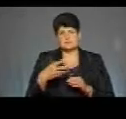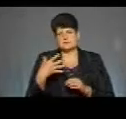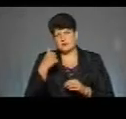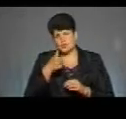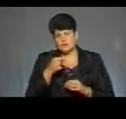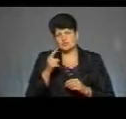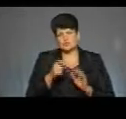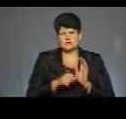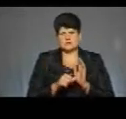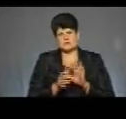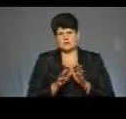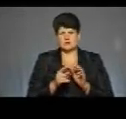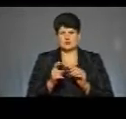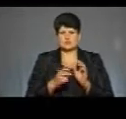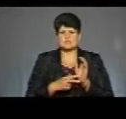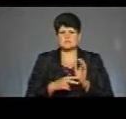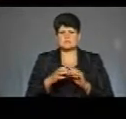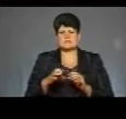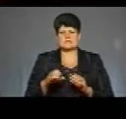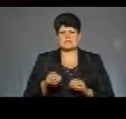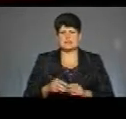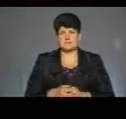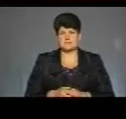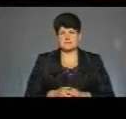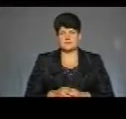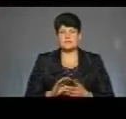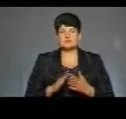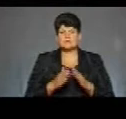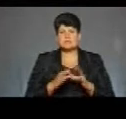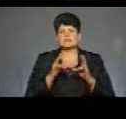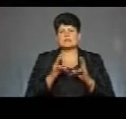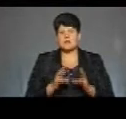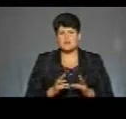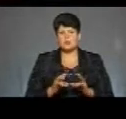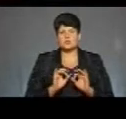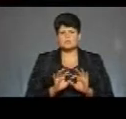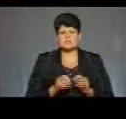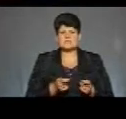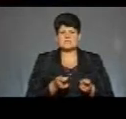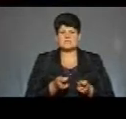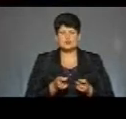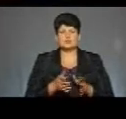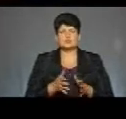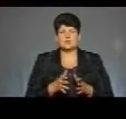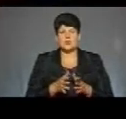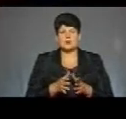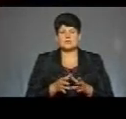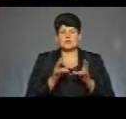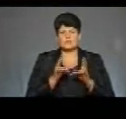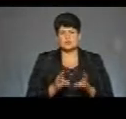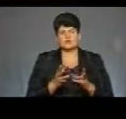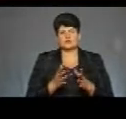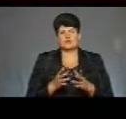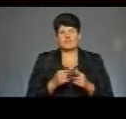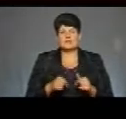зріст 160-170 сантиметрів. Про стан травмованого Андрія Красоватого розповів завідувач ортопедично-травматологічного